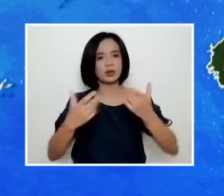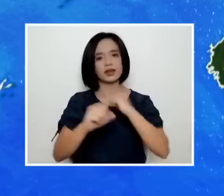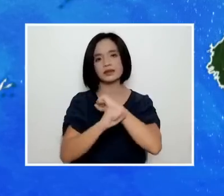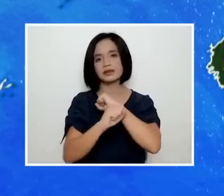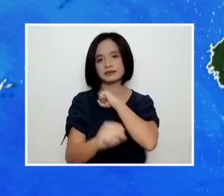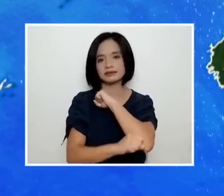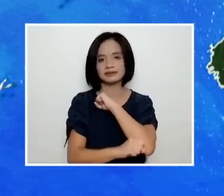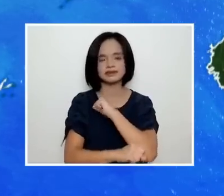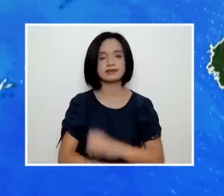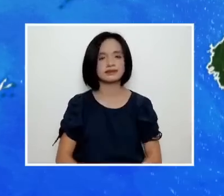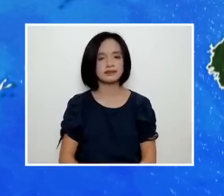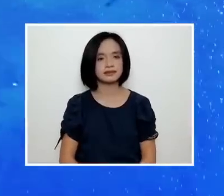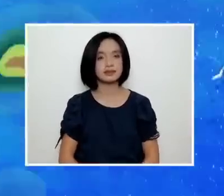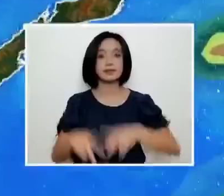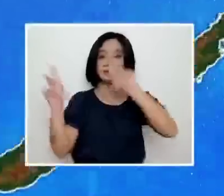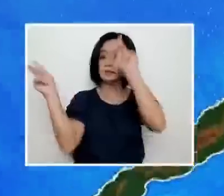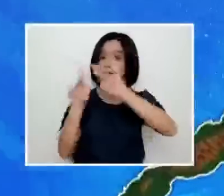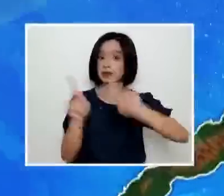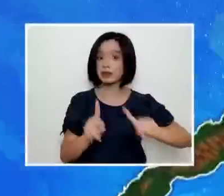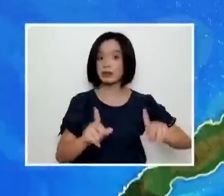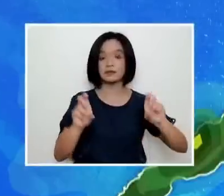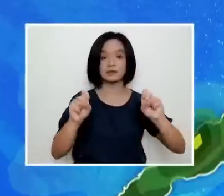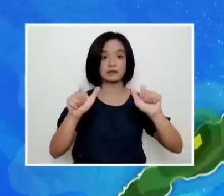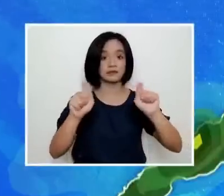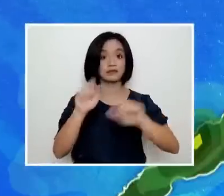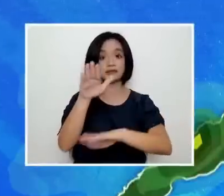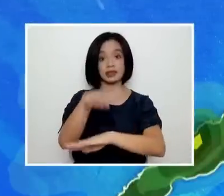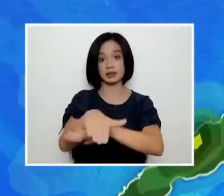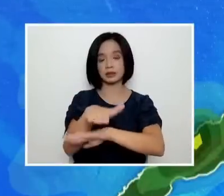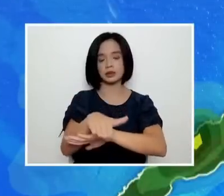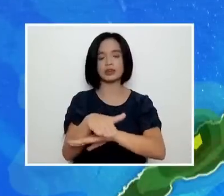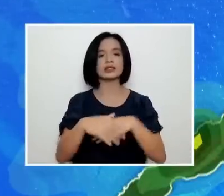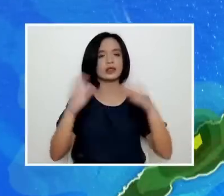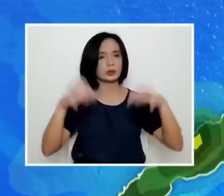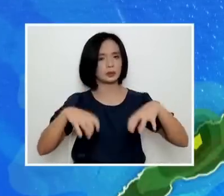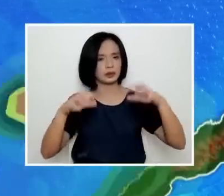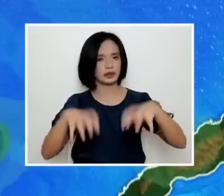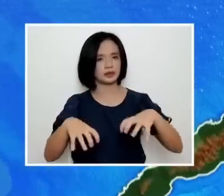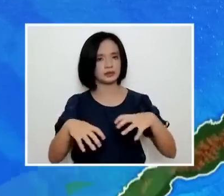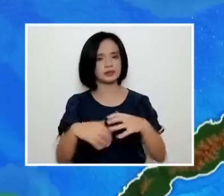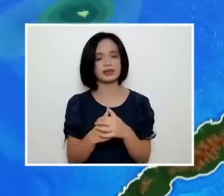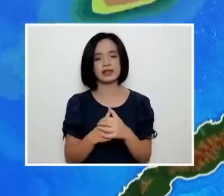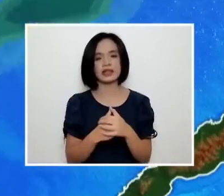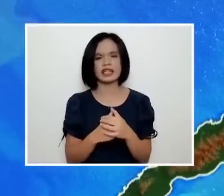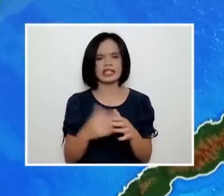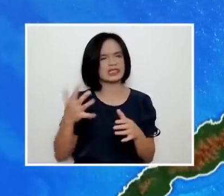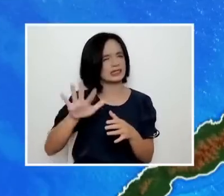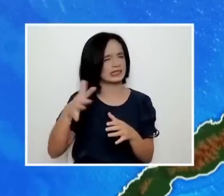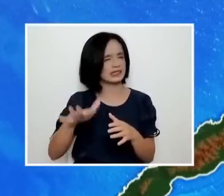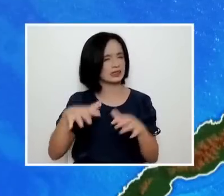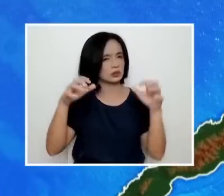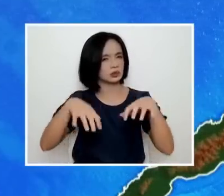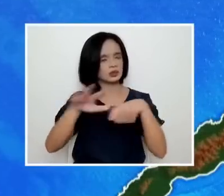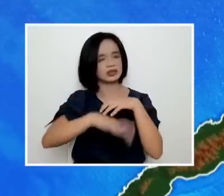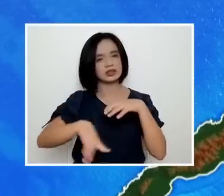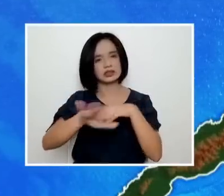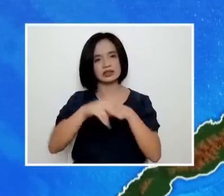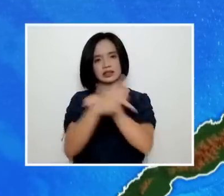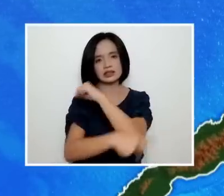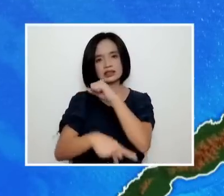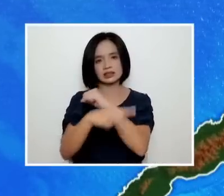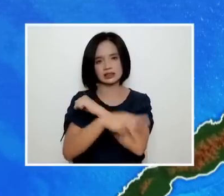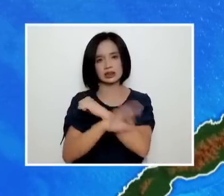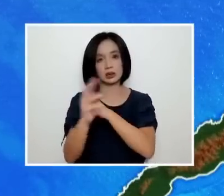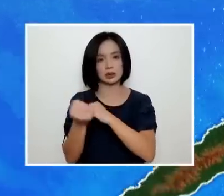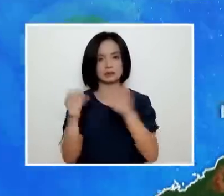Province. Sa Palawan, Sabado ng hapon uulan sa katimugang bahagi at mababa ang tsansa ng ulan sa buong probinsya pagsapit ng